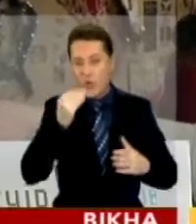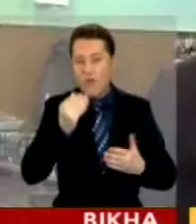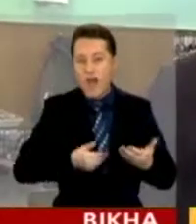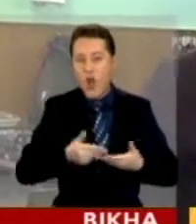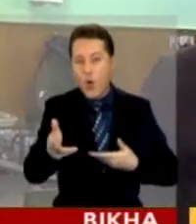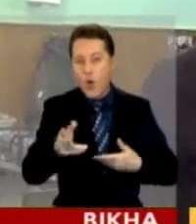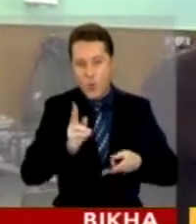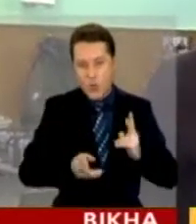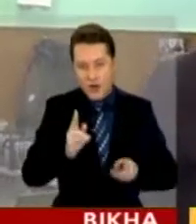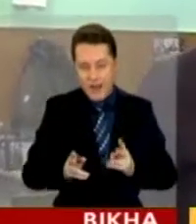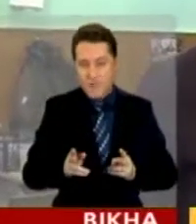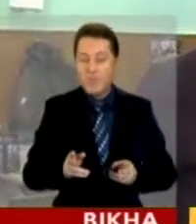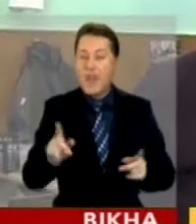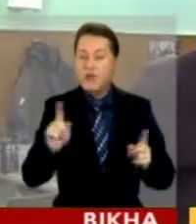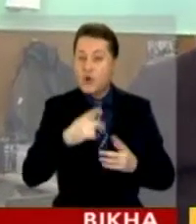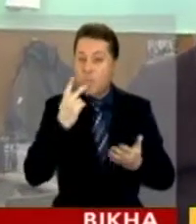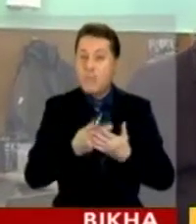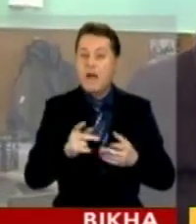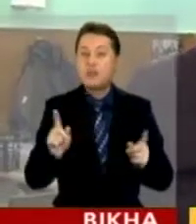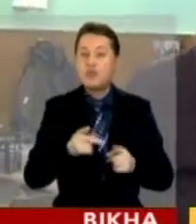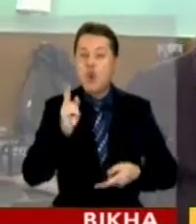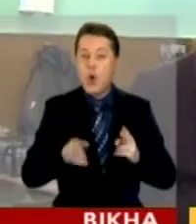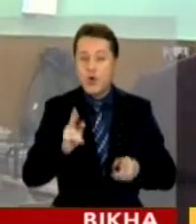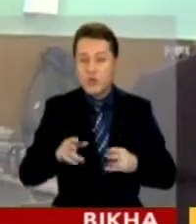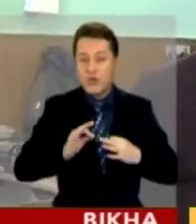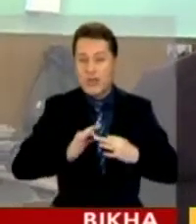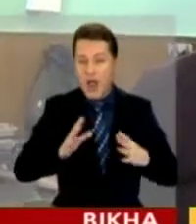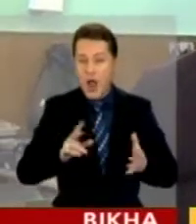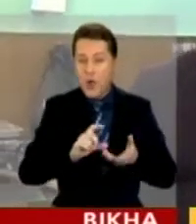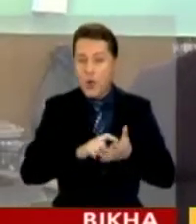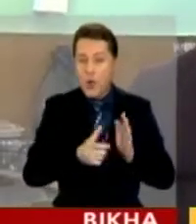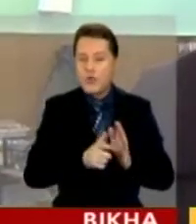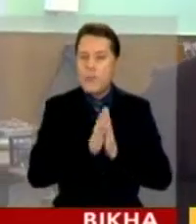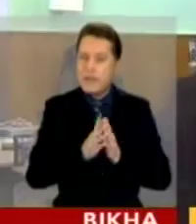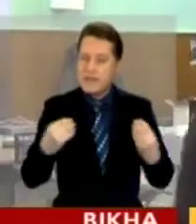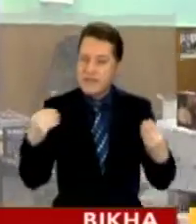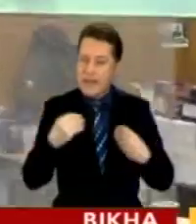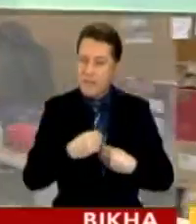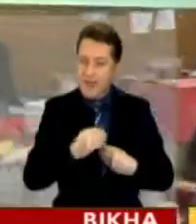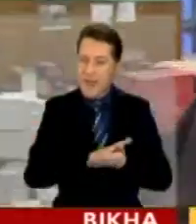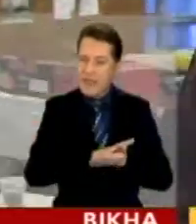кухня. А ви побачите, що зараз готують на святковій кухні Майдану, нас попросили перевдягнутися.